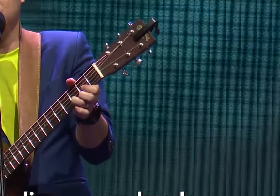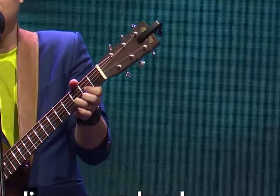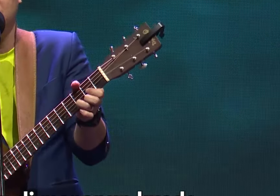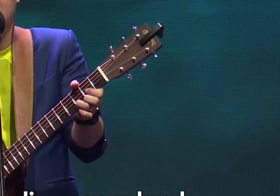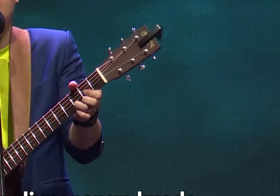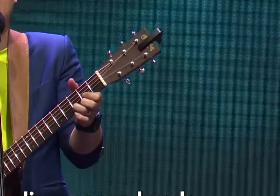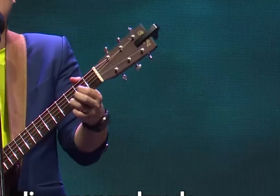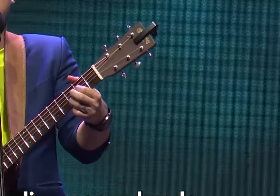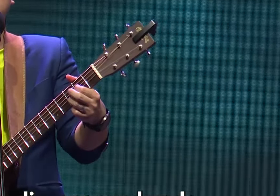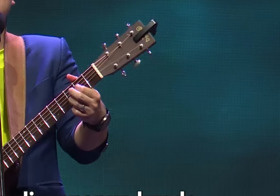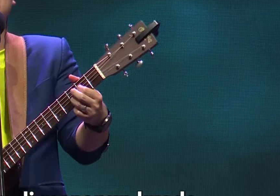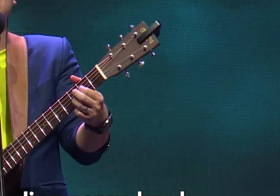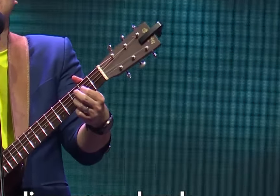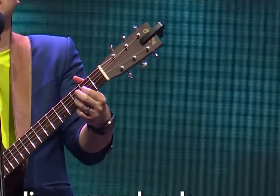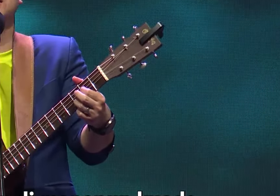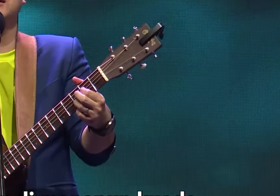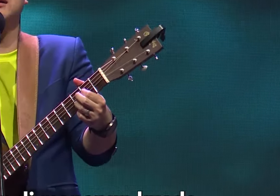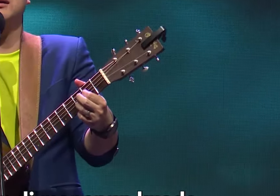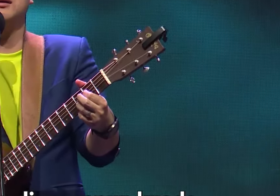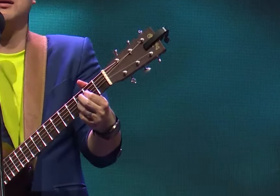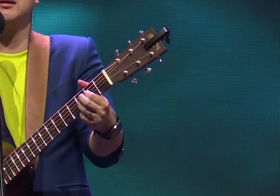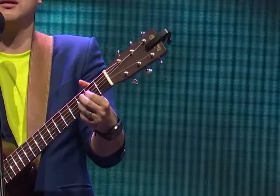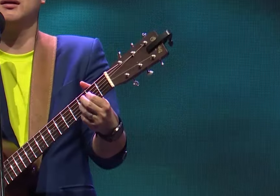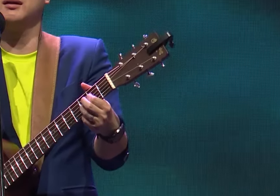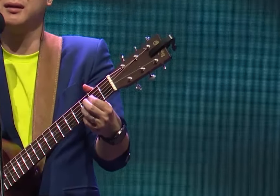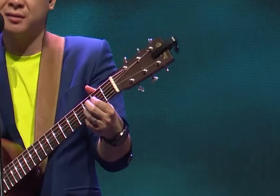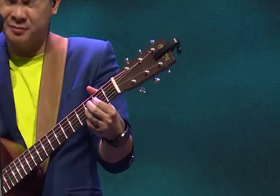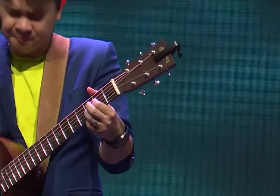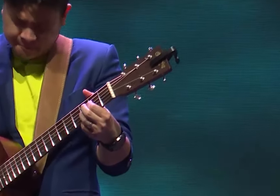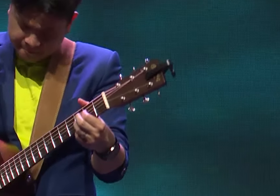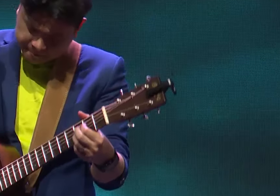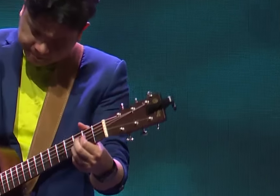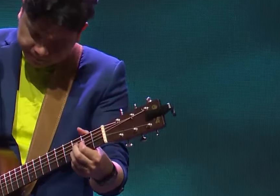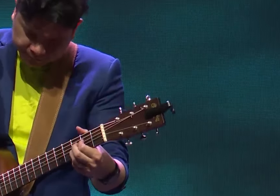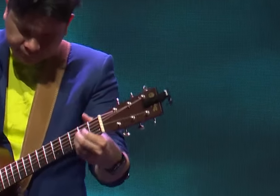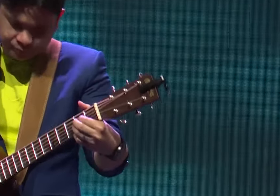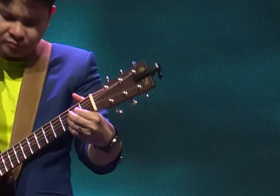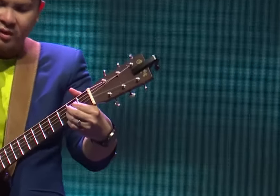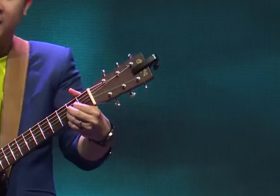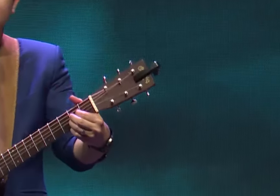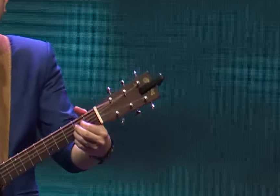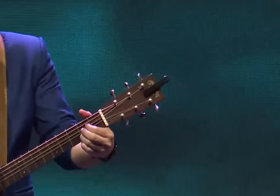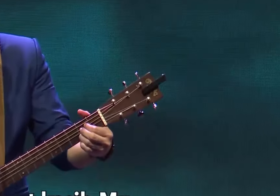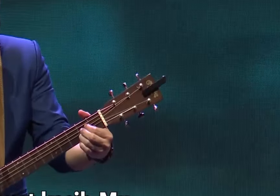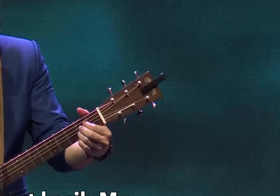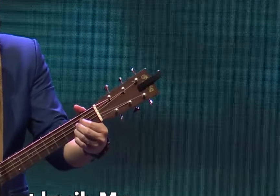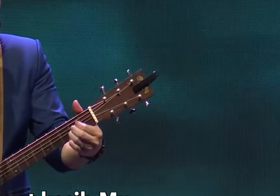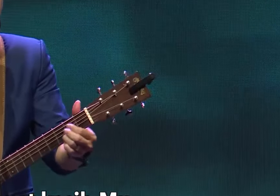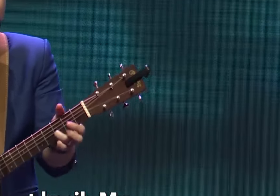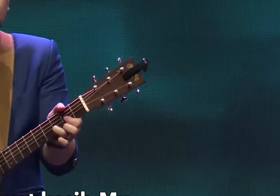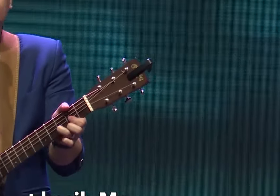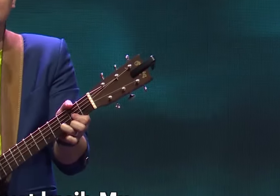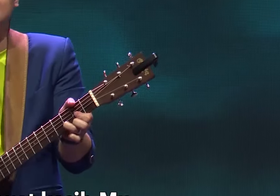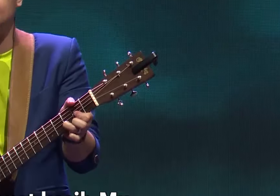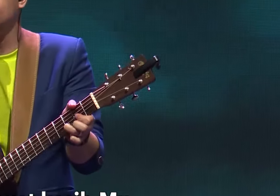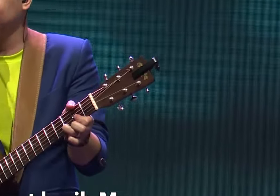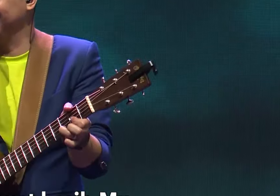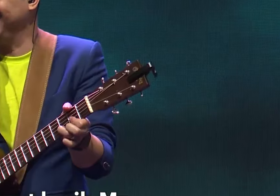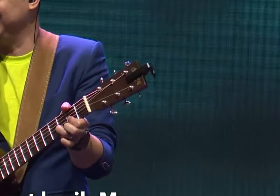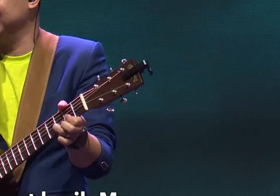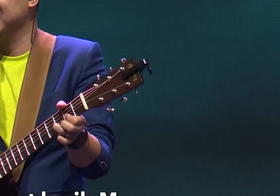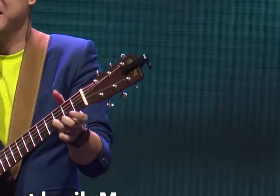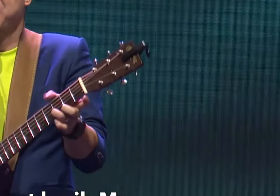dimanapun ku ada. Terima